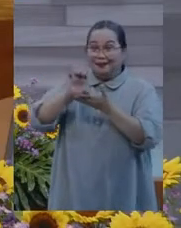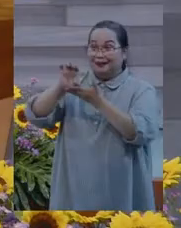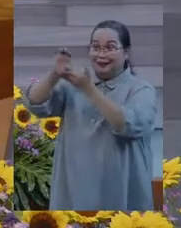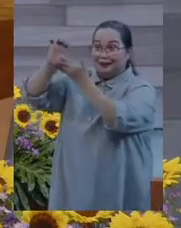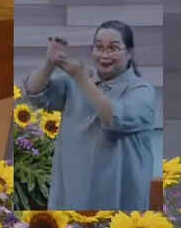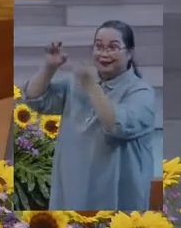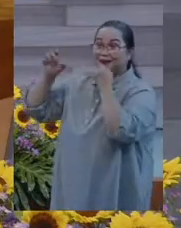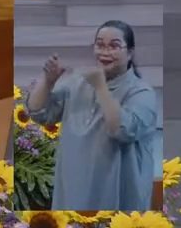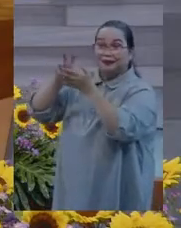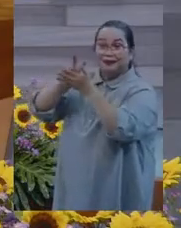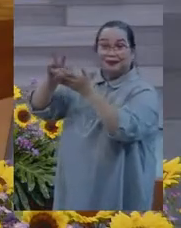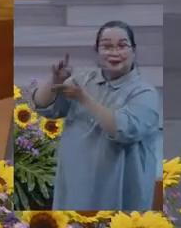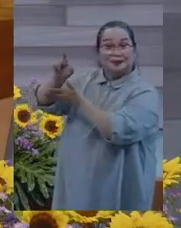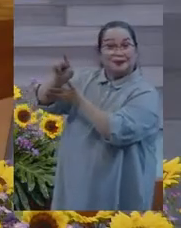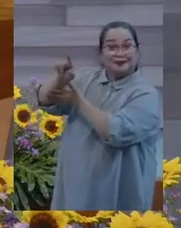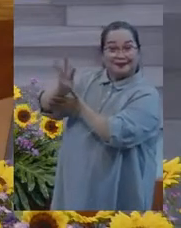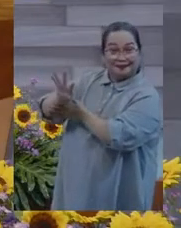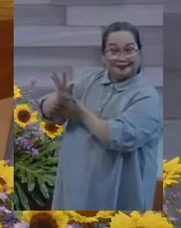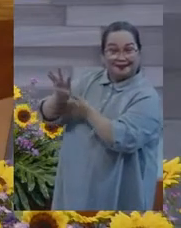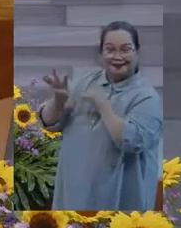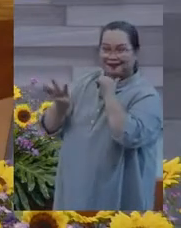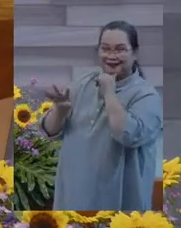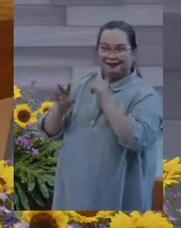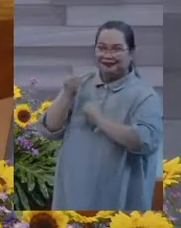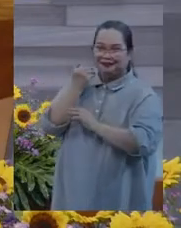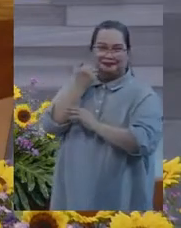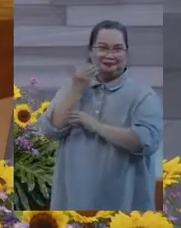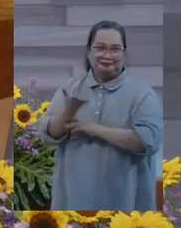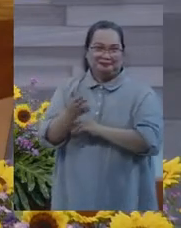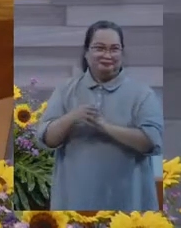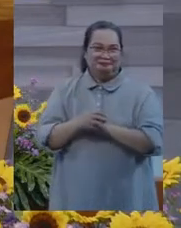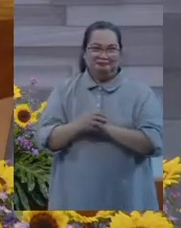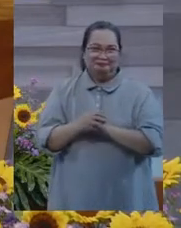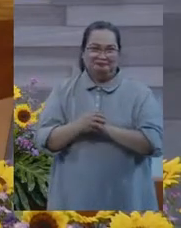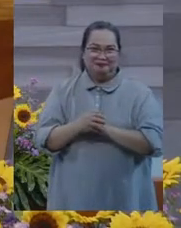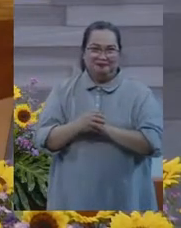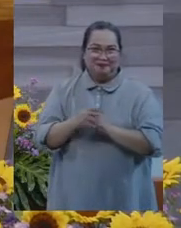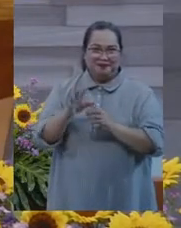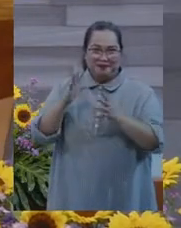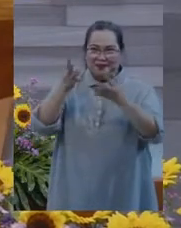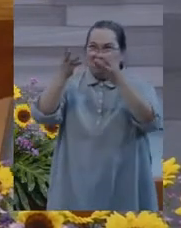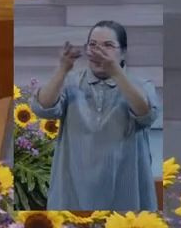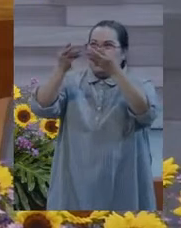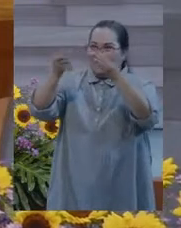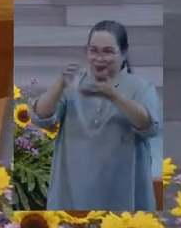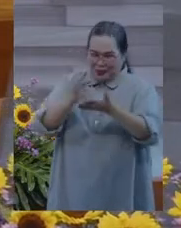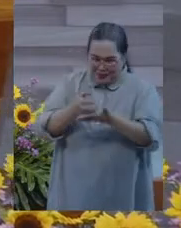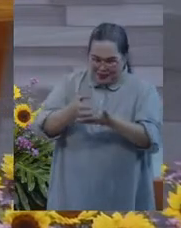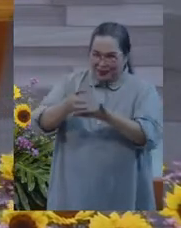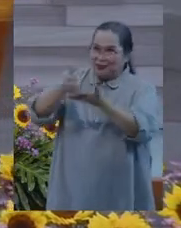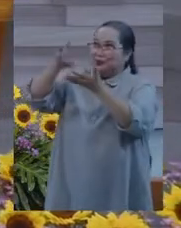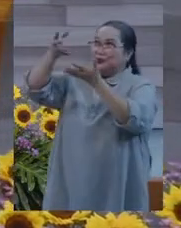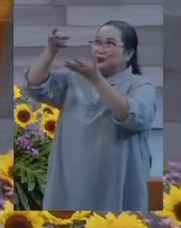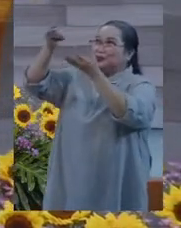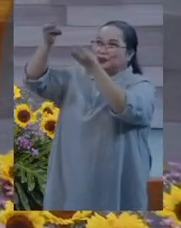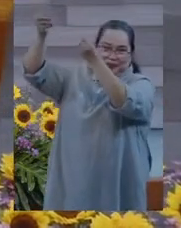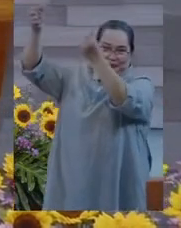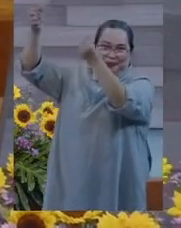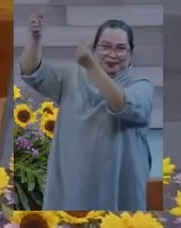God, sabi sa verse 24, and he was not. Bigla na lamang siyang nag-walk, papasok sa